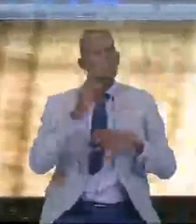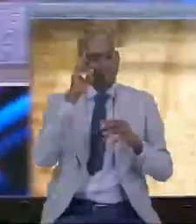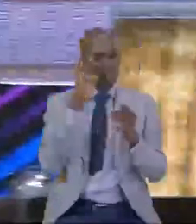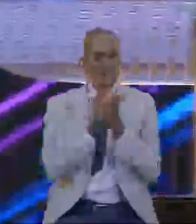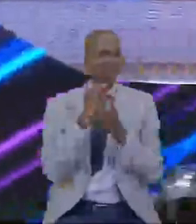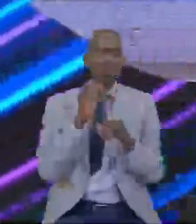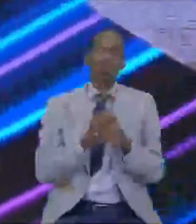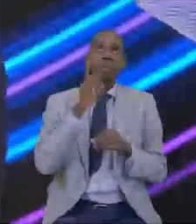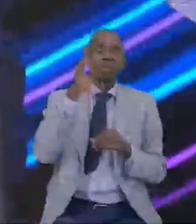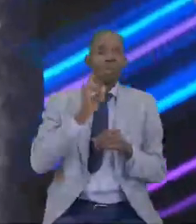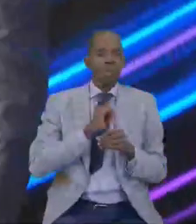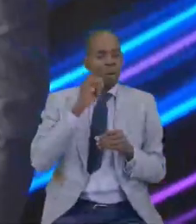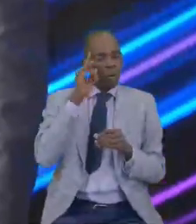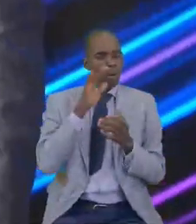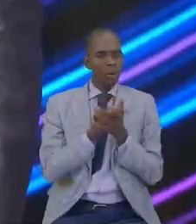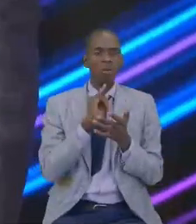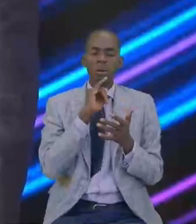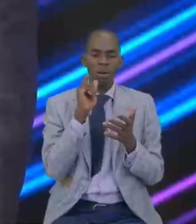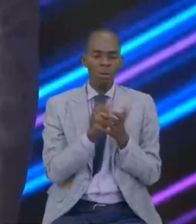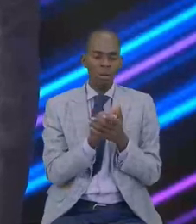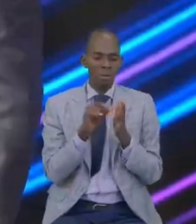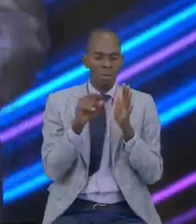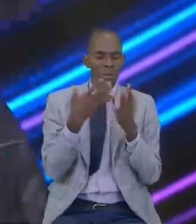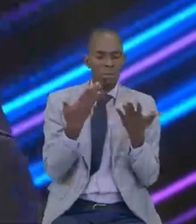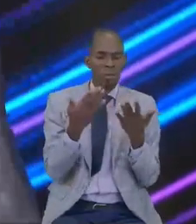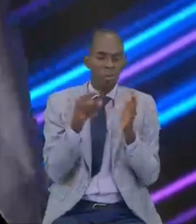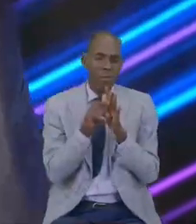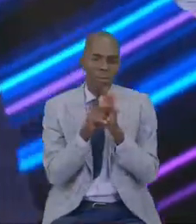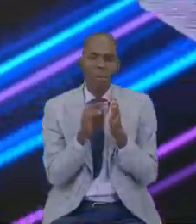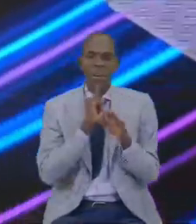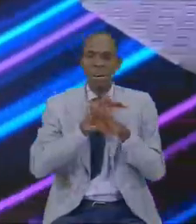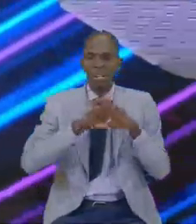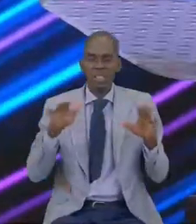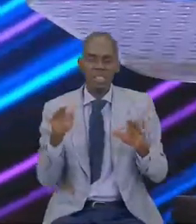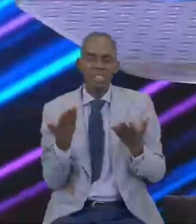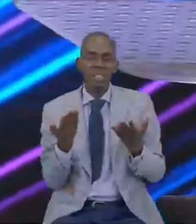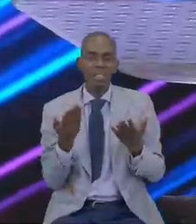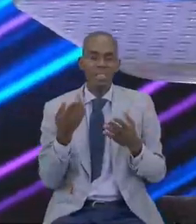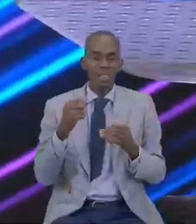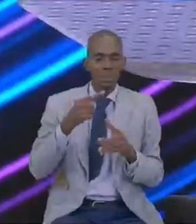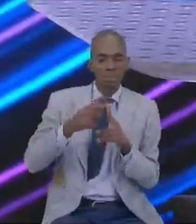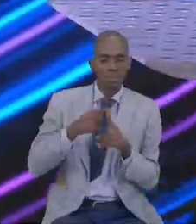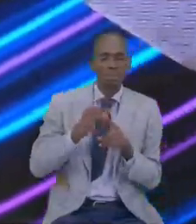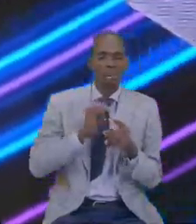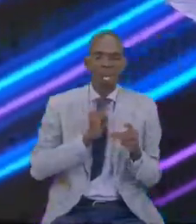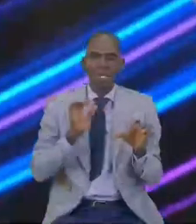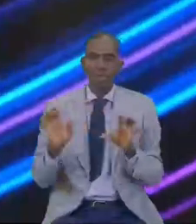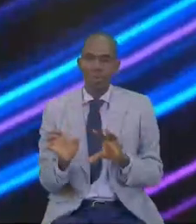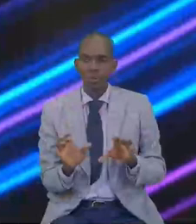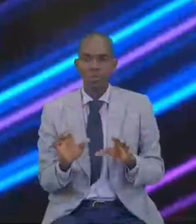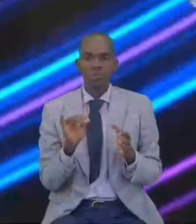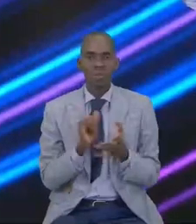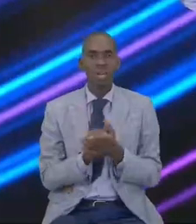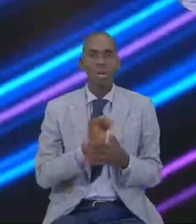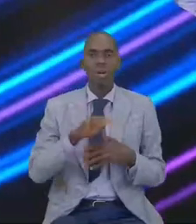C'est cela, le négatif, je ne, et le positif, je fais. C'est tout cela